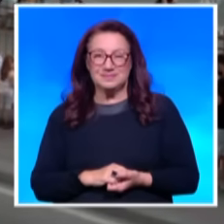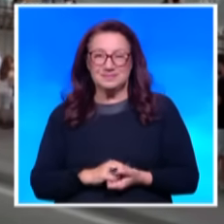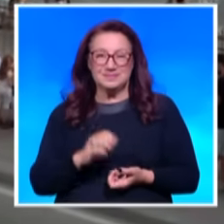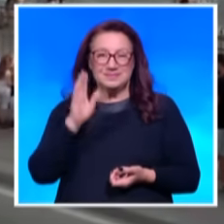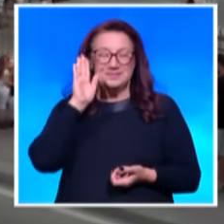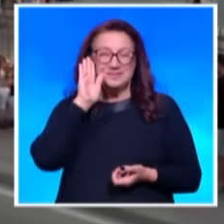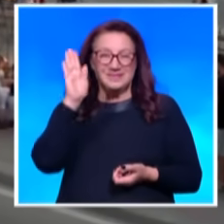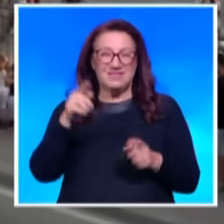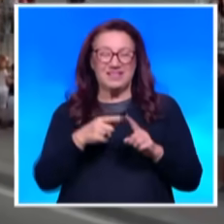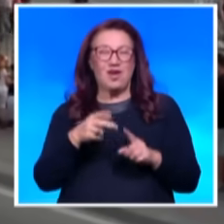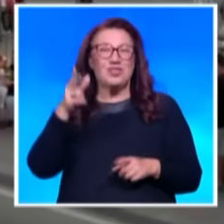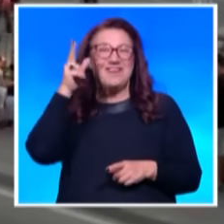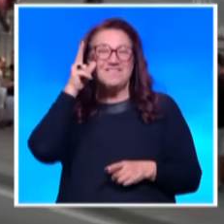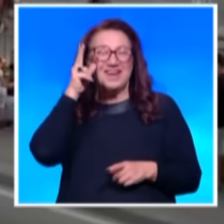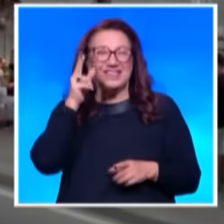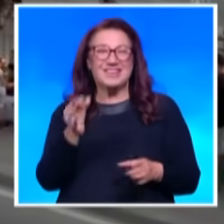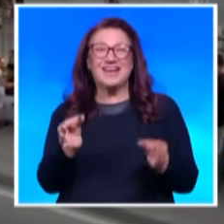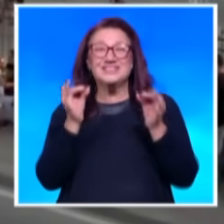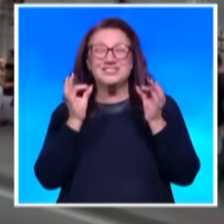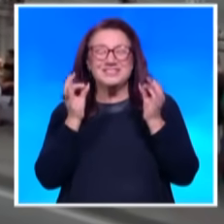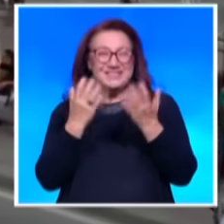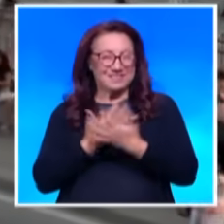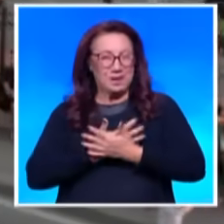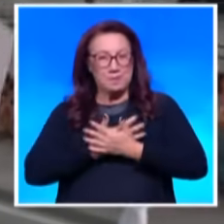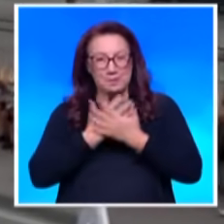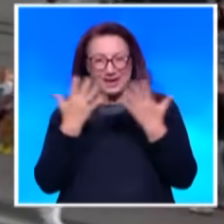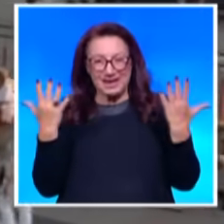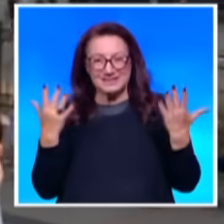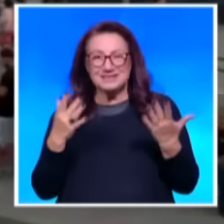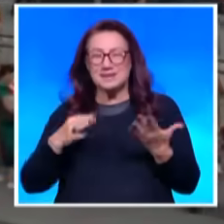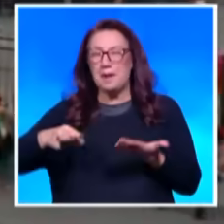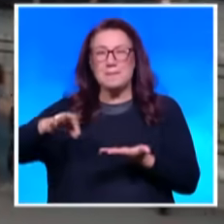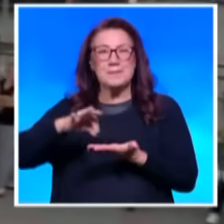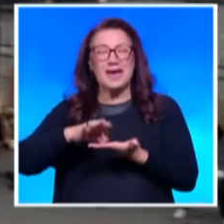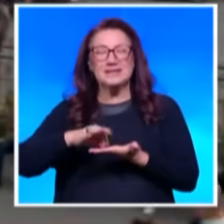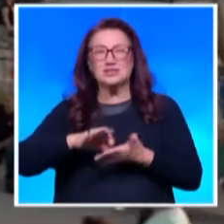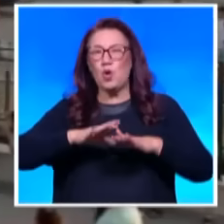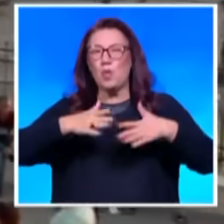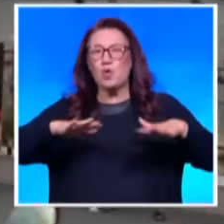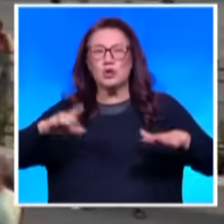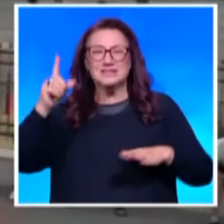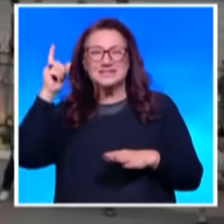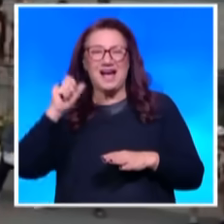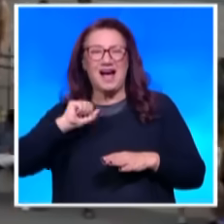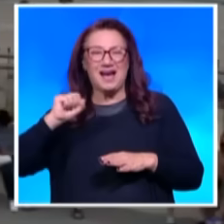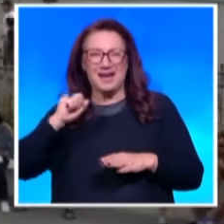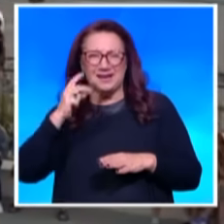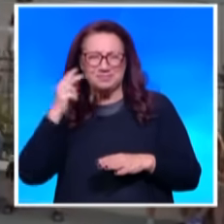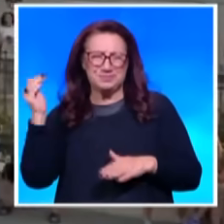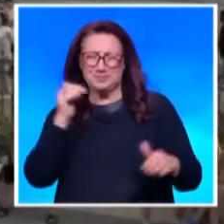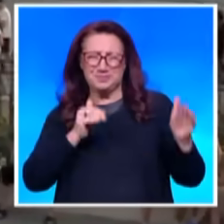Здравейте от Варна и честит празник! Аз се намирам в района на Морска гара. Виждате колко много хора са се събрали тук, за да